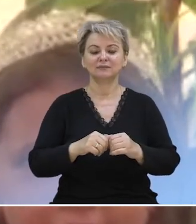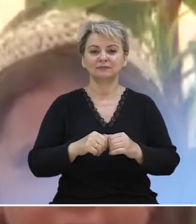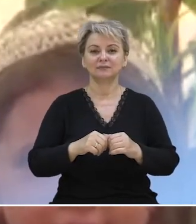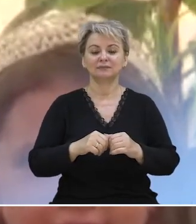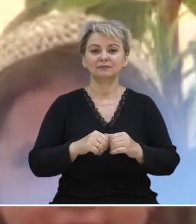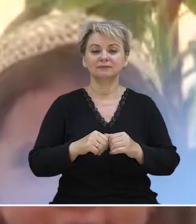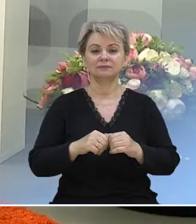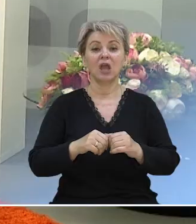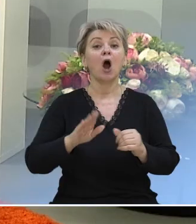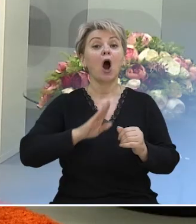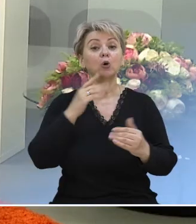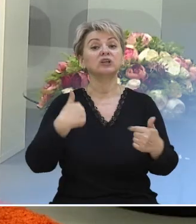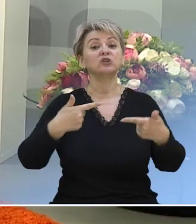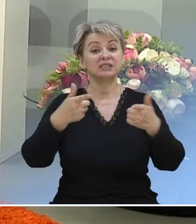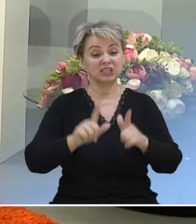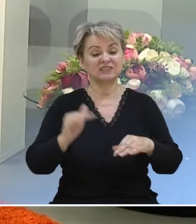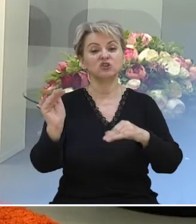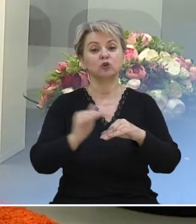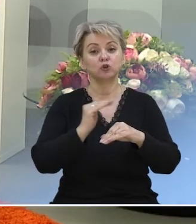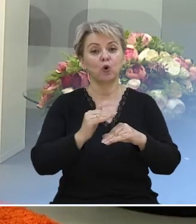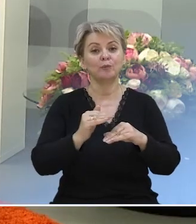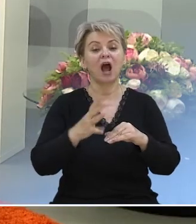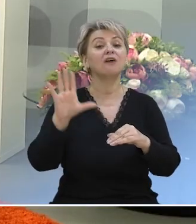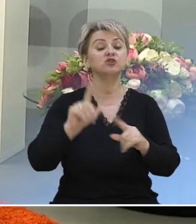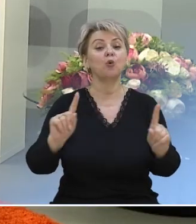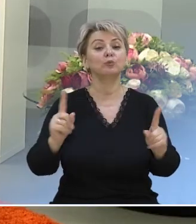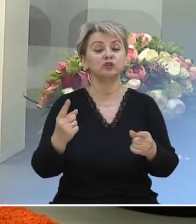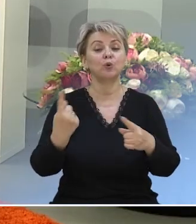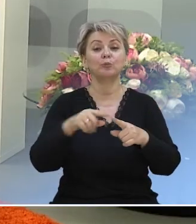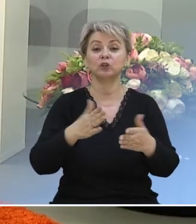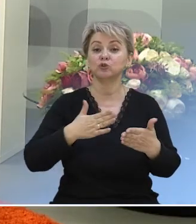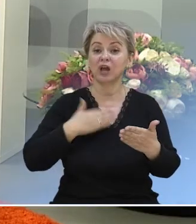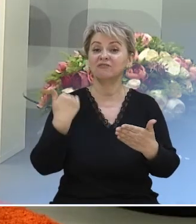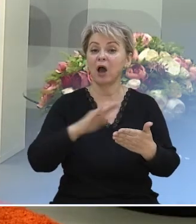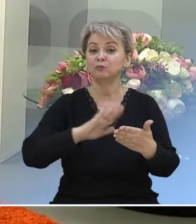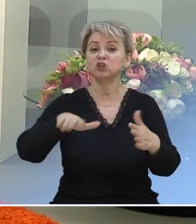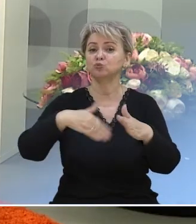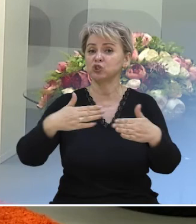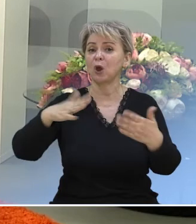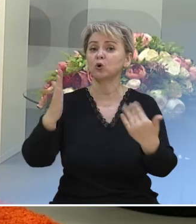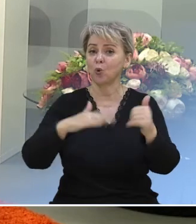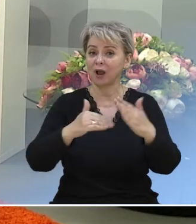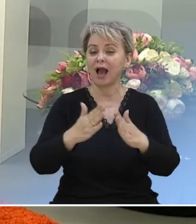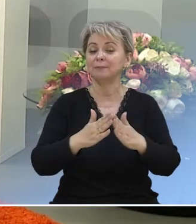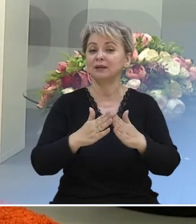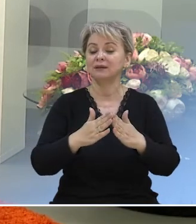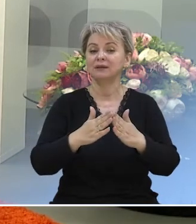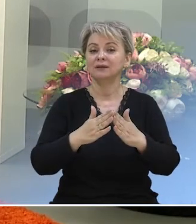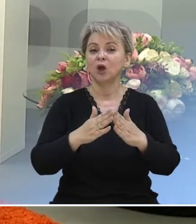Доброе утро! А утро у нас действительно доброе. А все почему? Потому что мы к вам не с пустыми